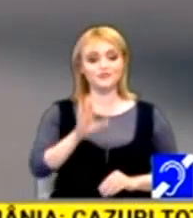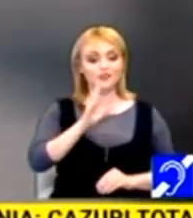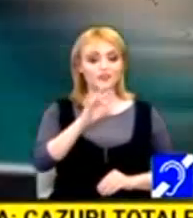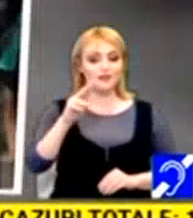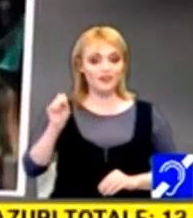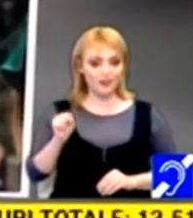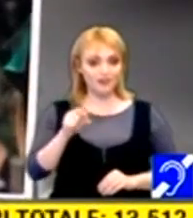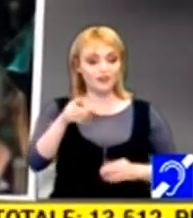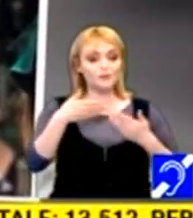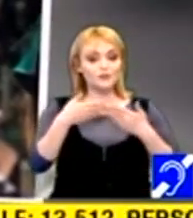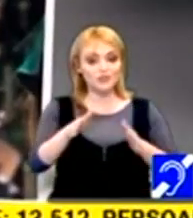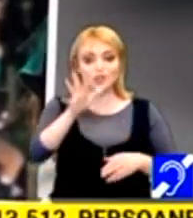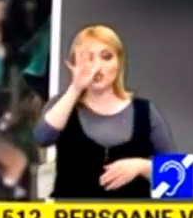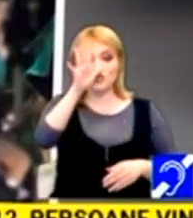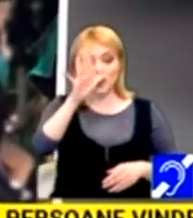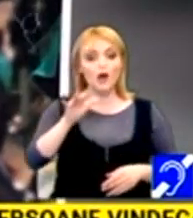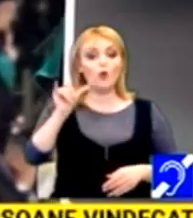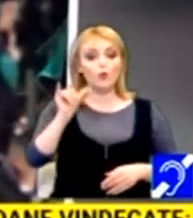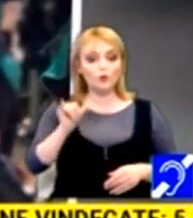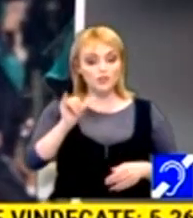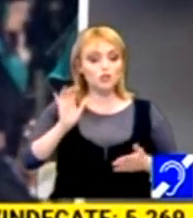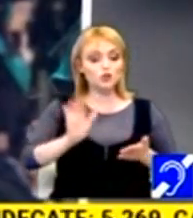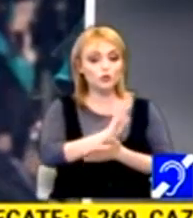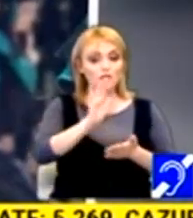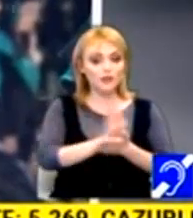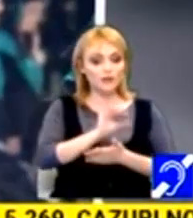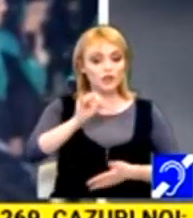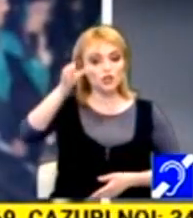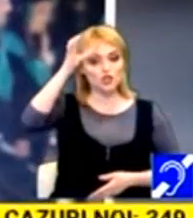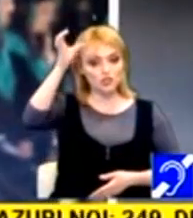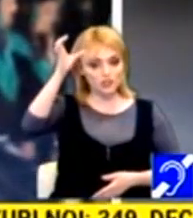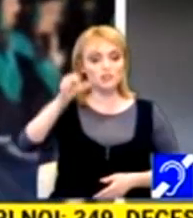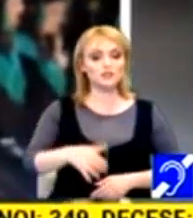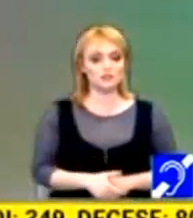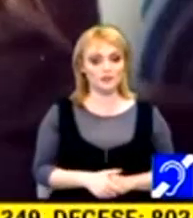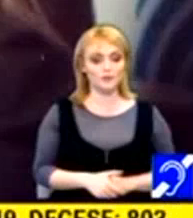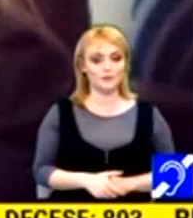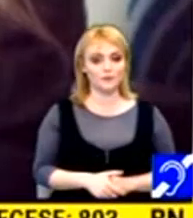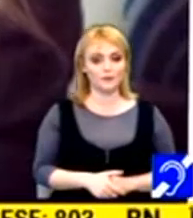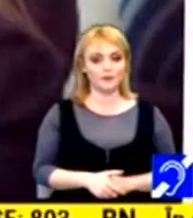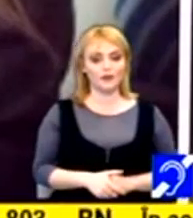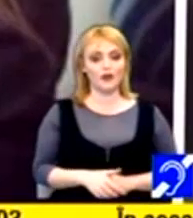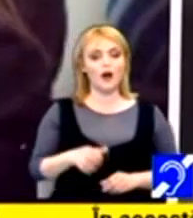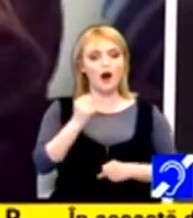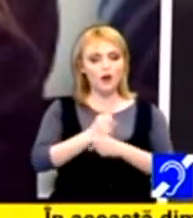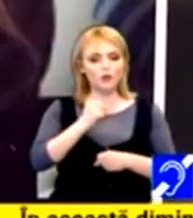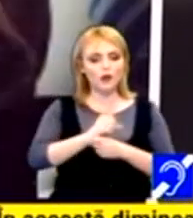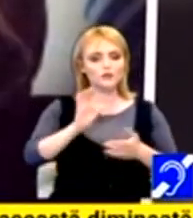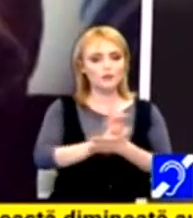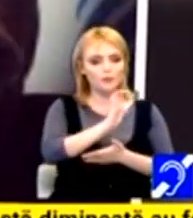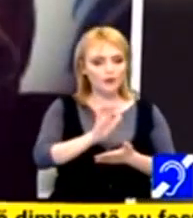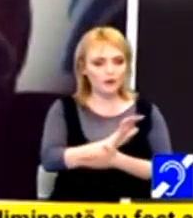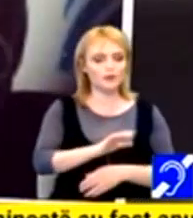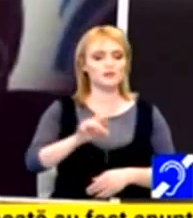Daniela Caraiman a absolvit la Chișinău Facultatea de Jurnalism și Științe ale Comunicării a Universității de Stat. A lucrat în presa